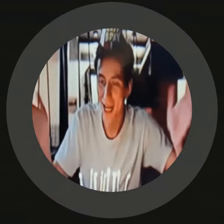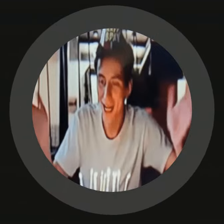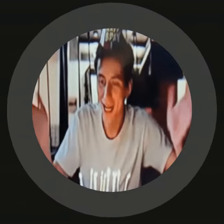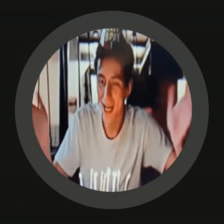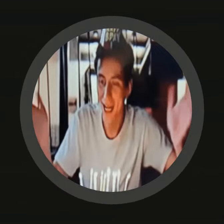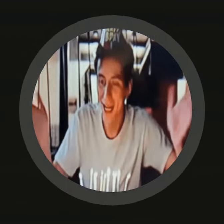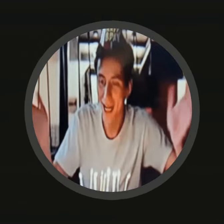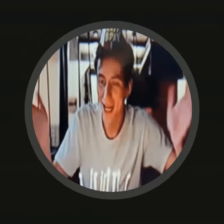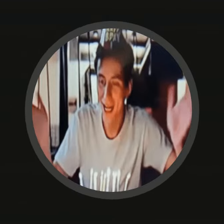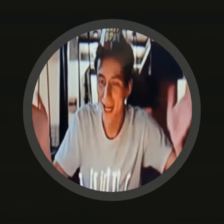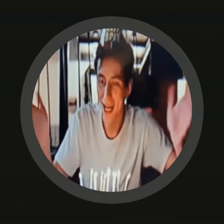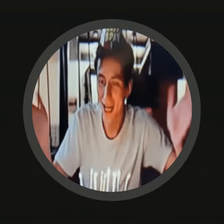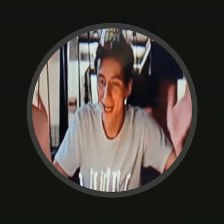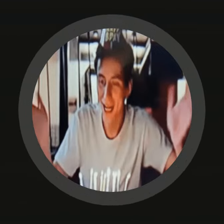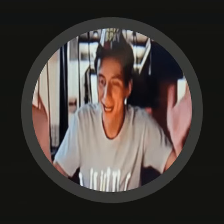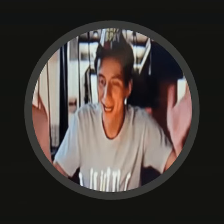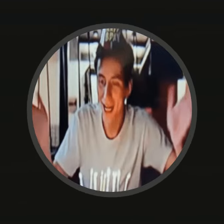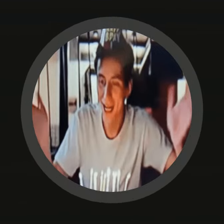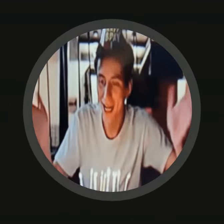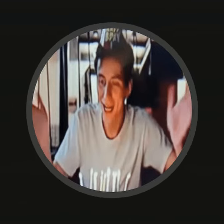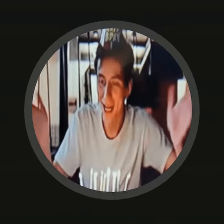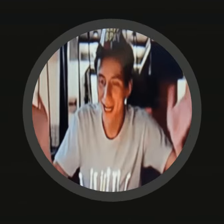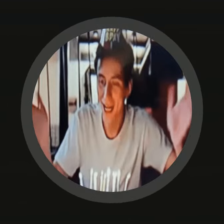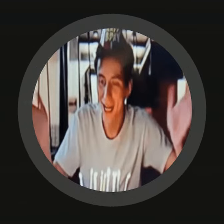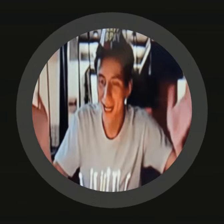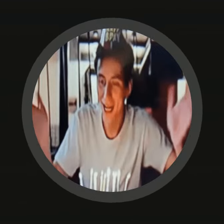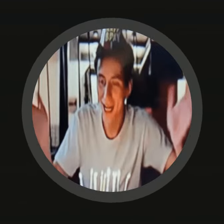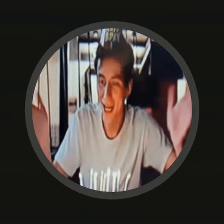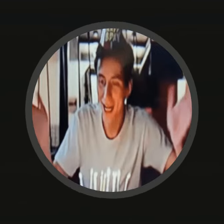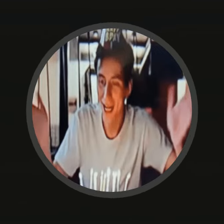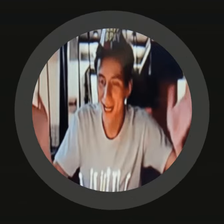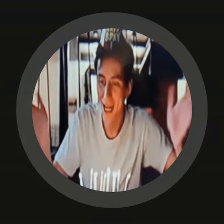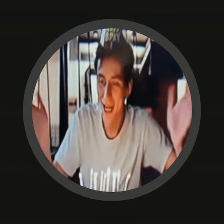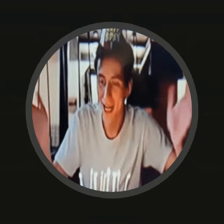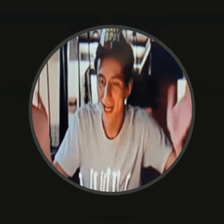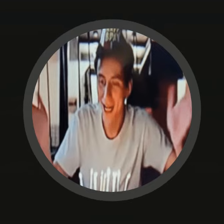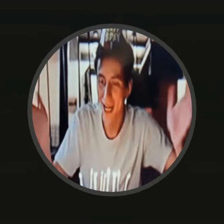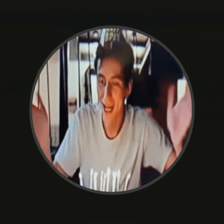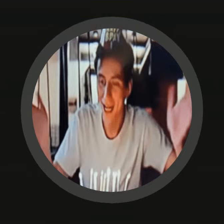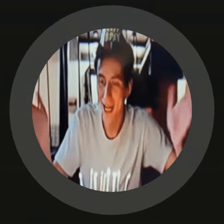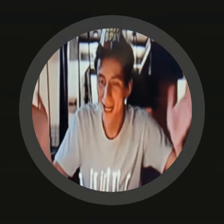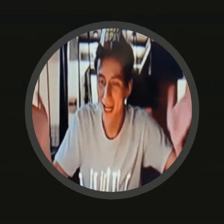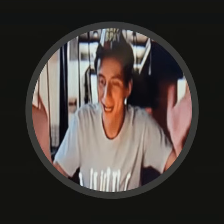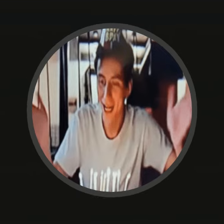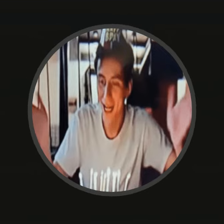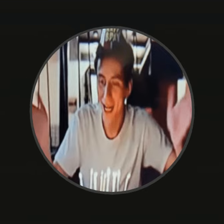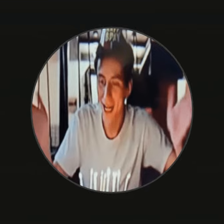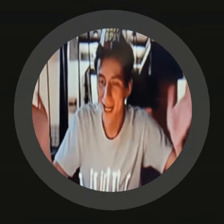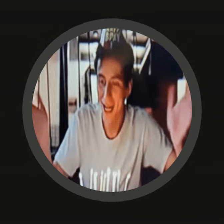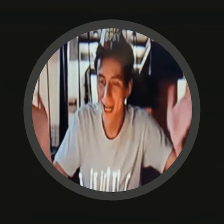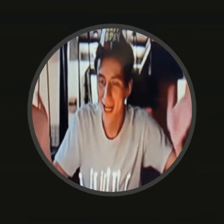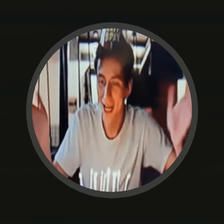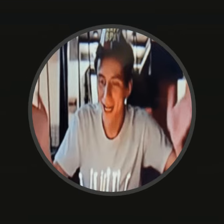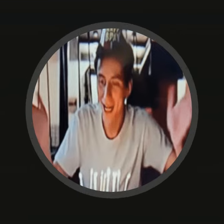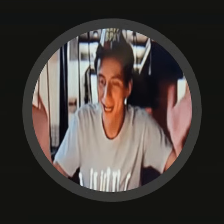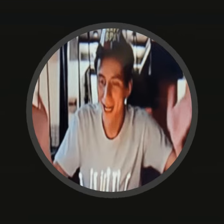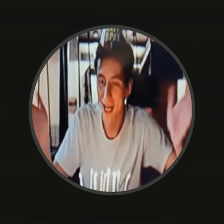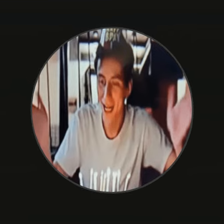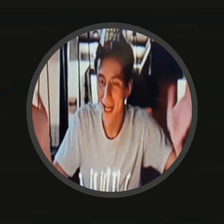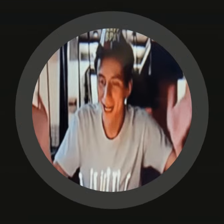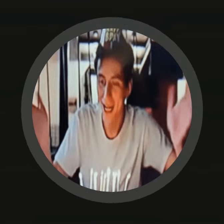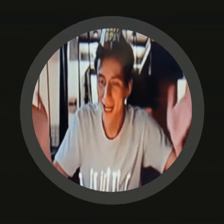Magandang araw mga kapatid! Oy, kumusta na po kayo? Welcome po sa isang bago nating talakayan dito